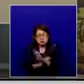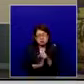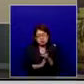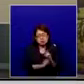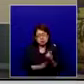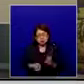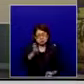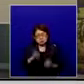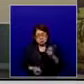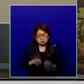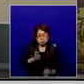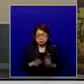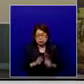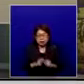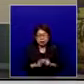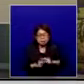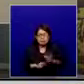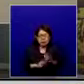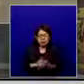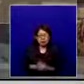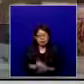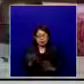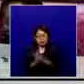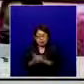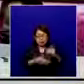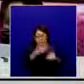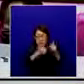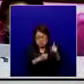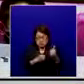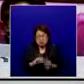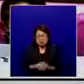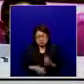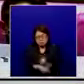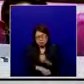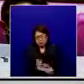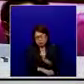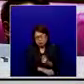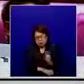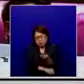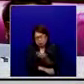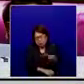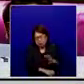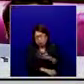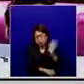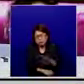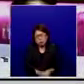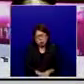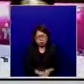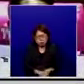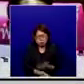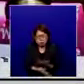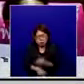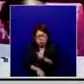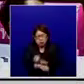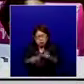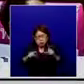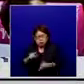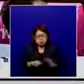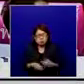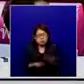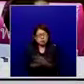นต์แปลว่าอะไรครับประเทศที่เจริญแล้วเขาหนีค่าแรงแพงๆและไม่ต้องไปพึ่งค่าแรงต่ำโดยใช้หุ่นย